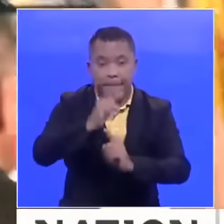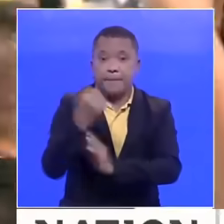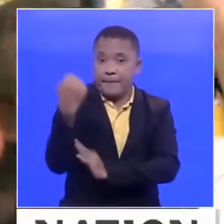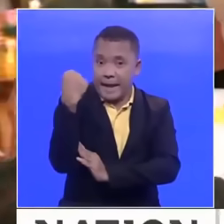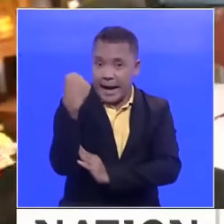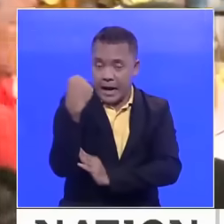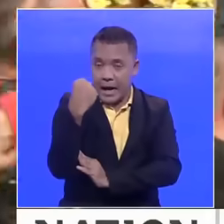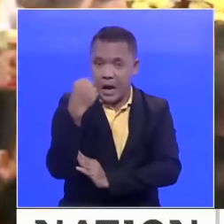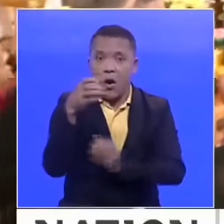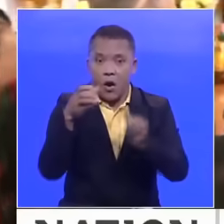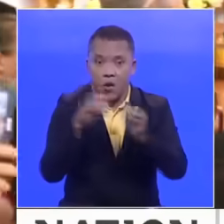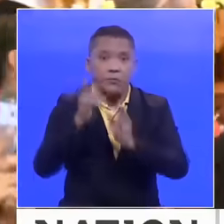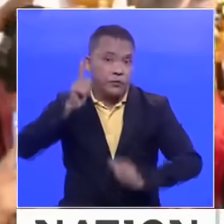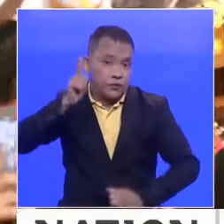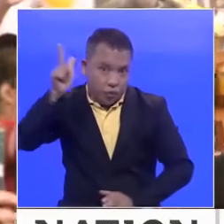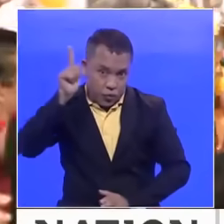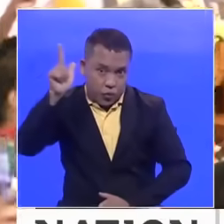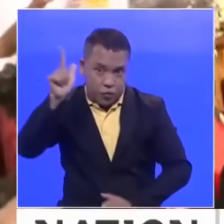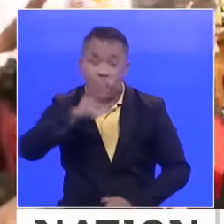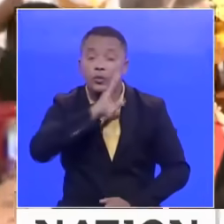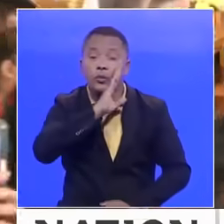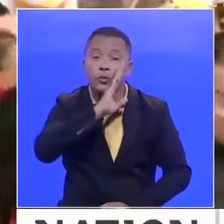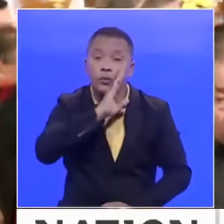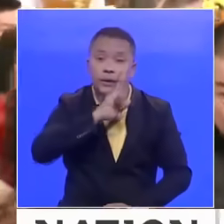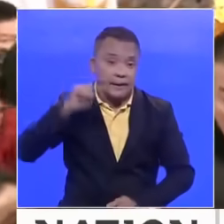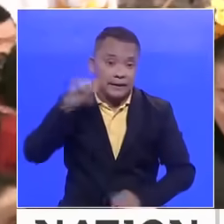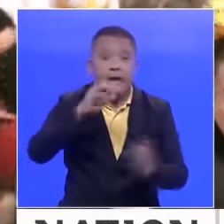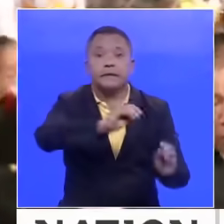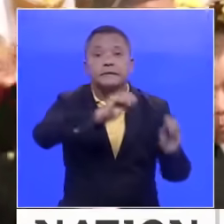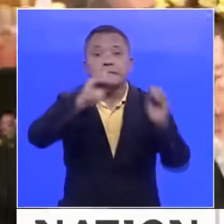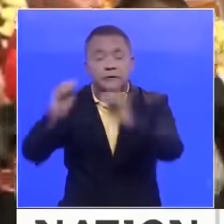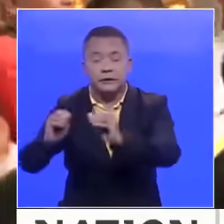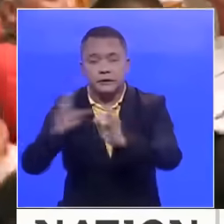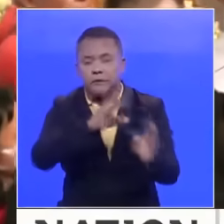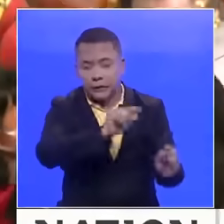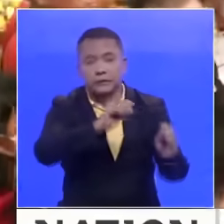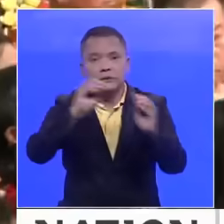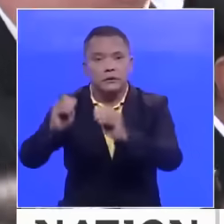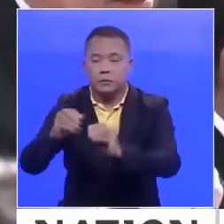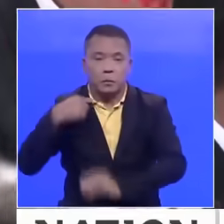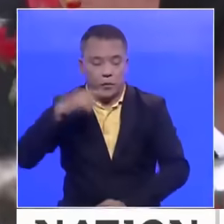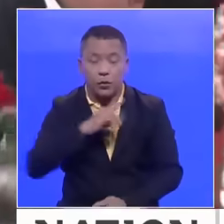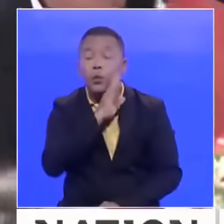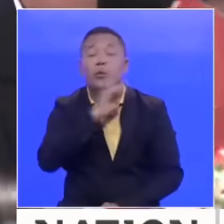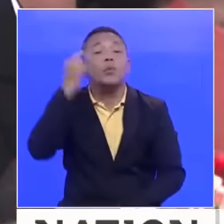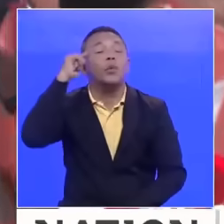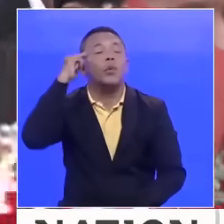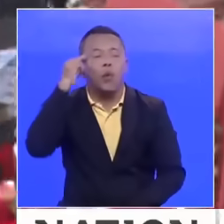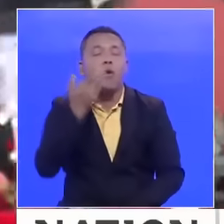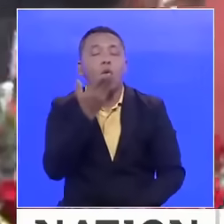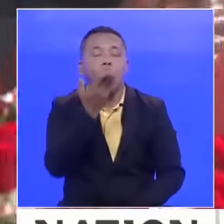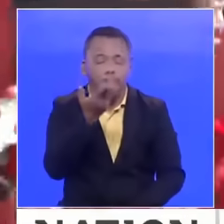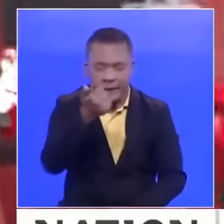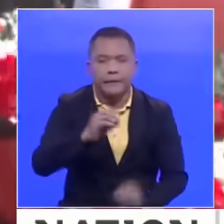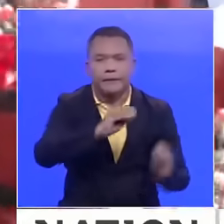นะของอดีตนายกถ้าสั่งเลื่อนสมมุตินะแต่อย่างที่บอกไปว่าเราไม่รู้นะมันมันขอได้จนถึงเช้าวันพุ่งนี้